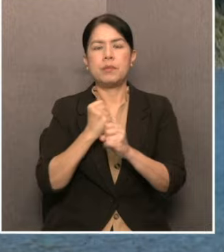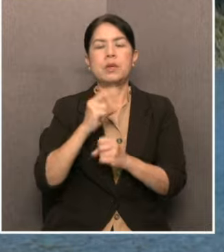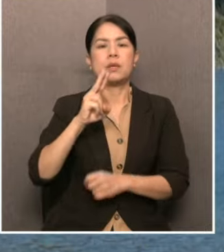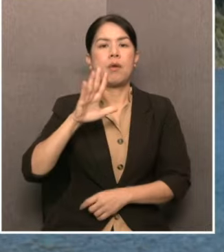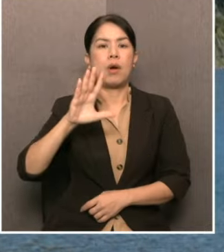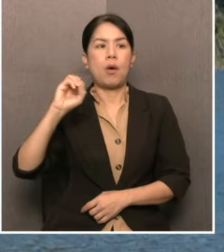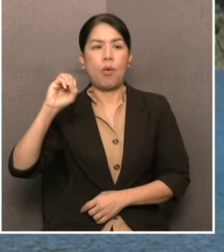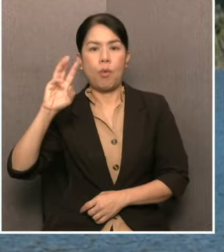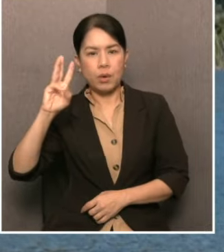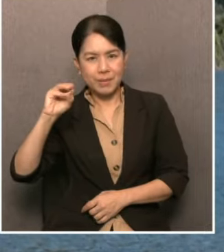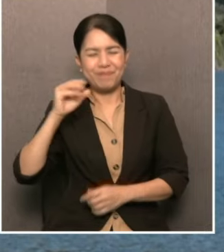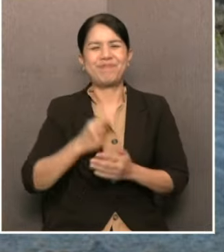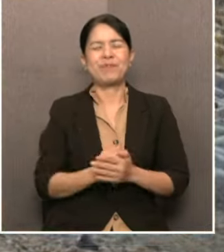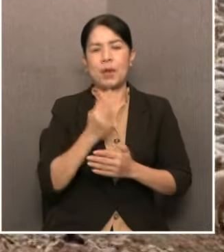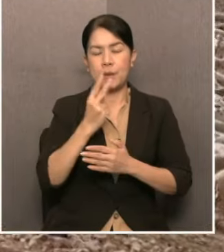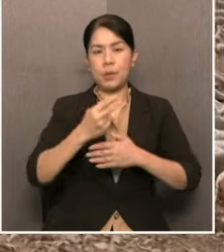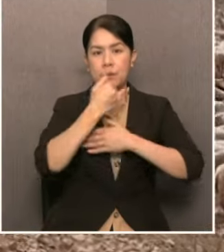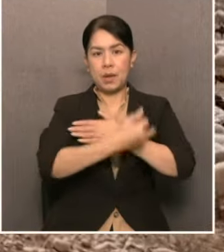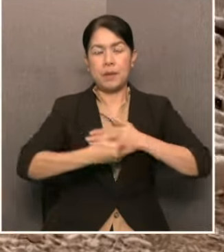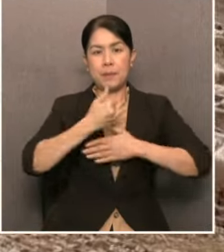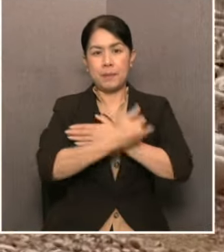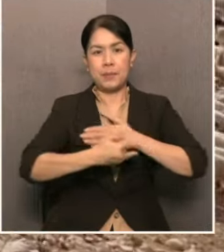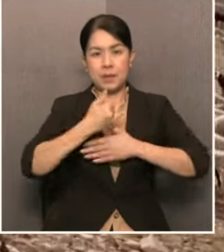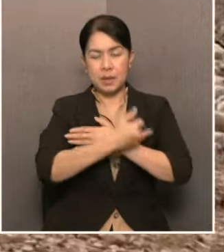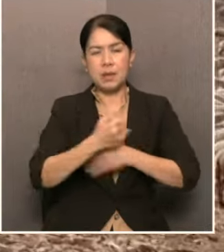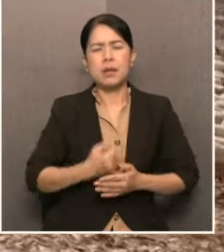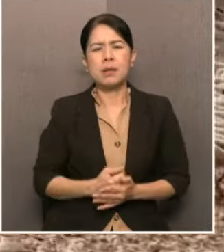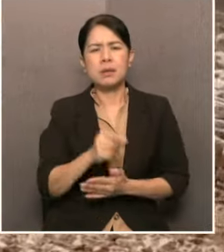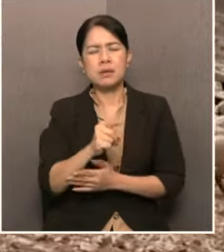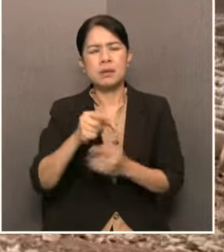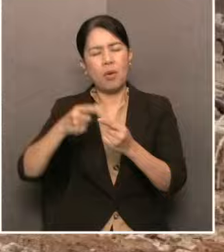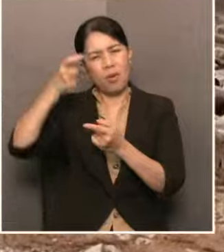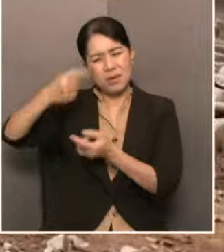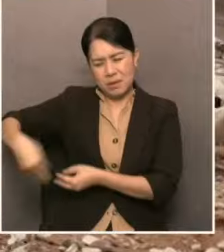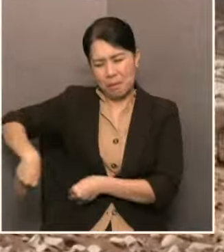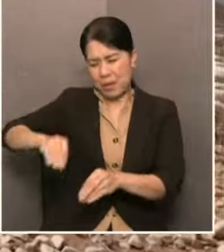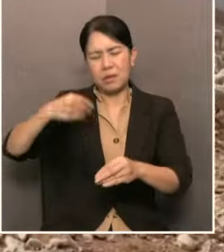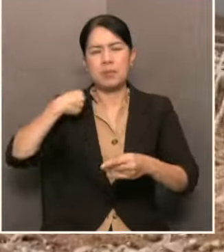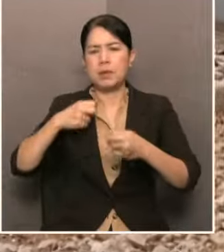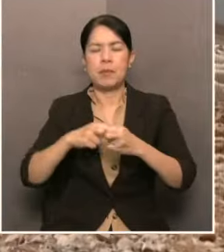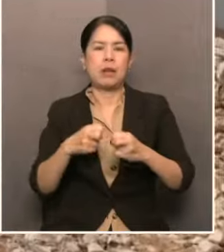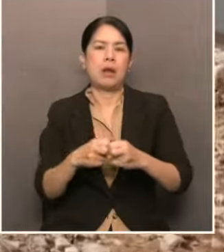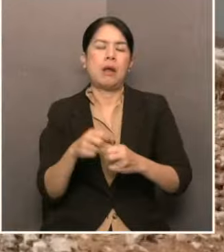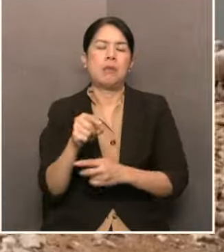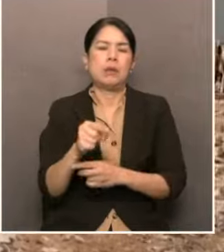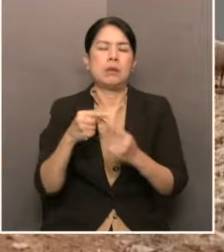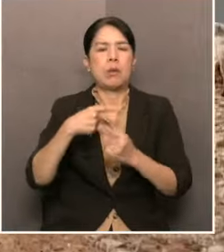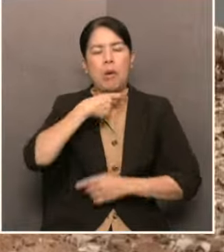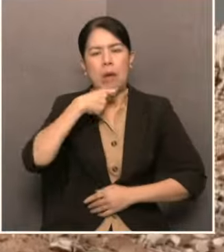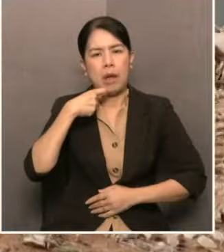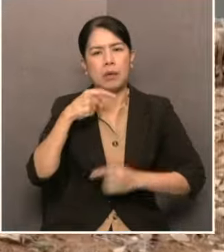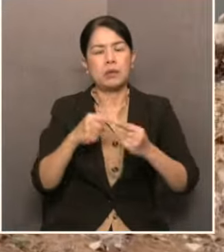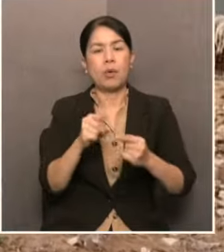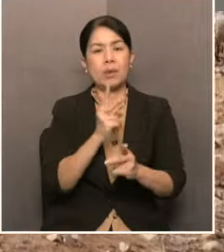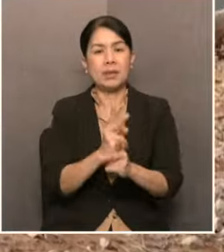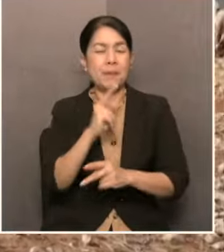ายกันที่สเป็นนะคะที่แว้นอัดาลูเซียาบพระเชินภัแหงอย่างหนักค่ะ อ่างเก็บน้ำแห่งคอร์ตประชาชนและกล